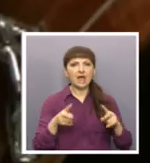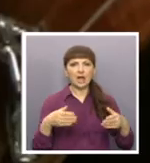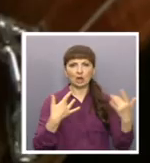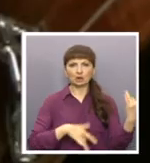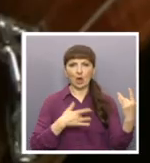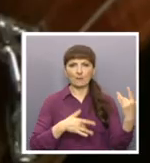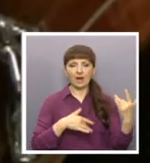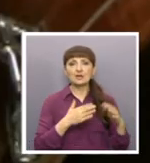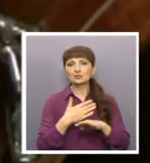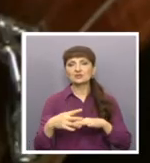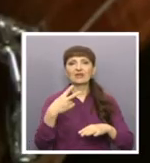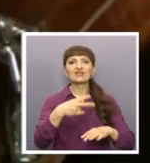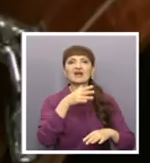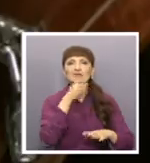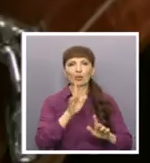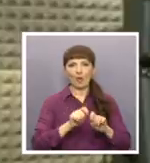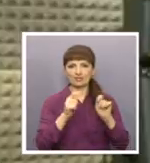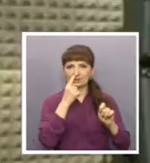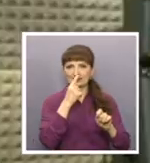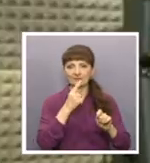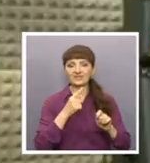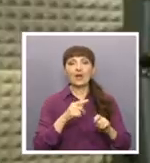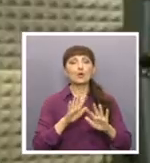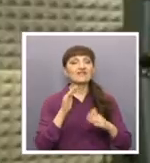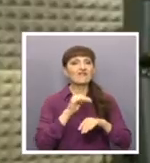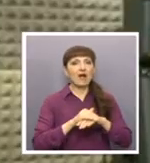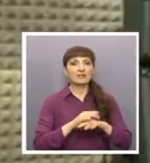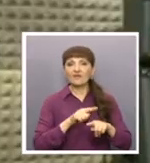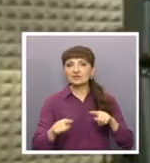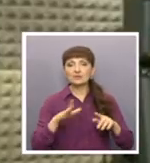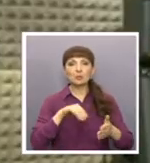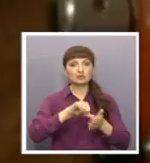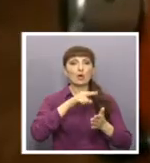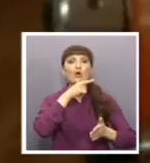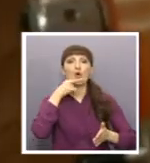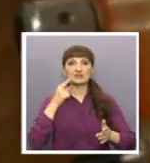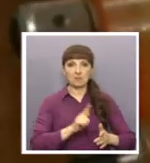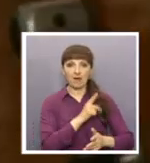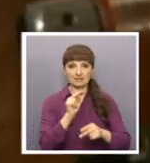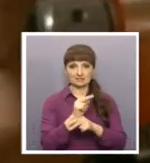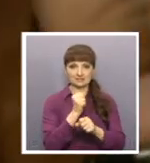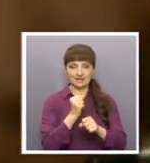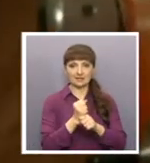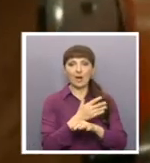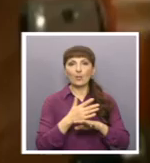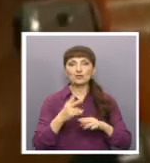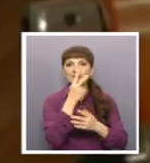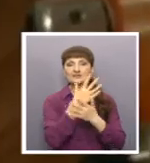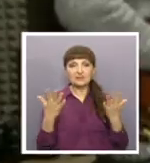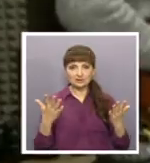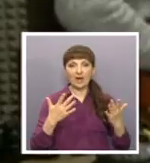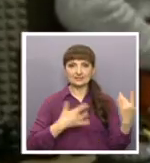домбру удалось спустя 20 лет. Любопытный факт, в процессе участвовали российские мастера. После презентации революционного